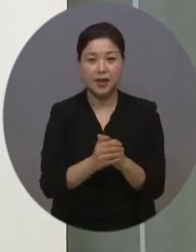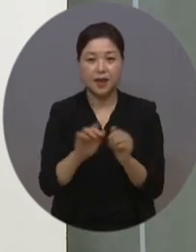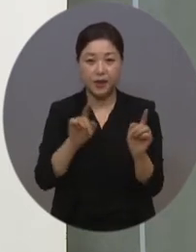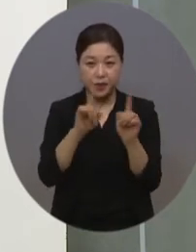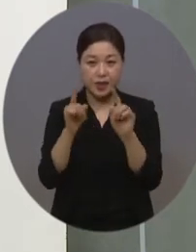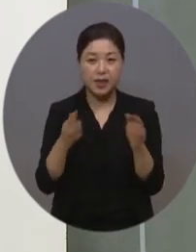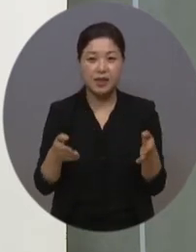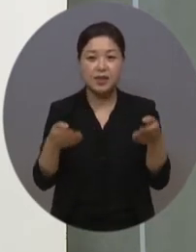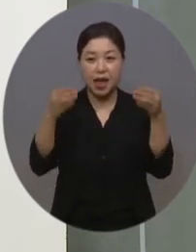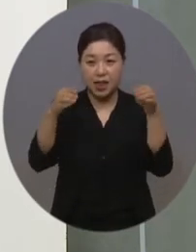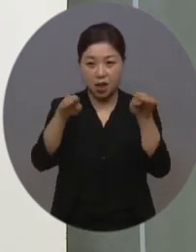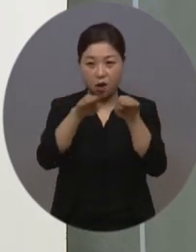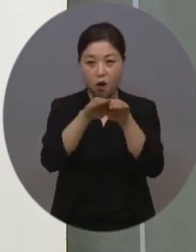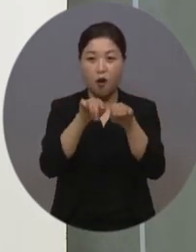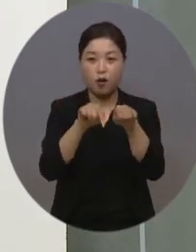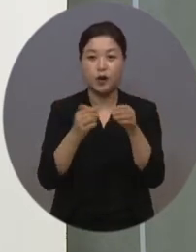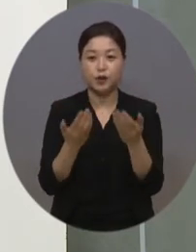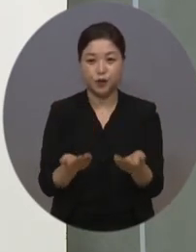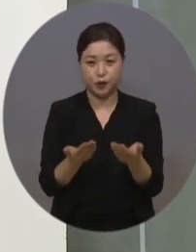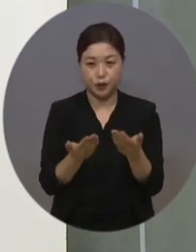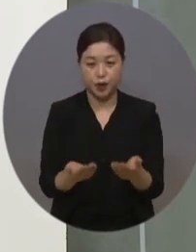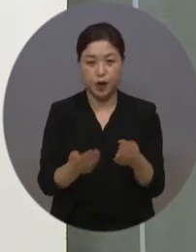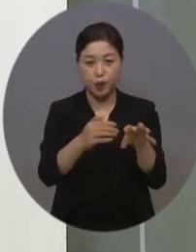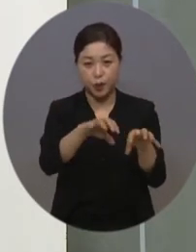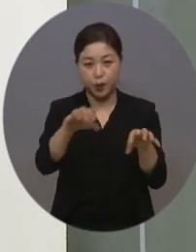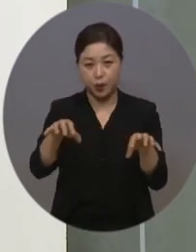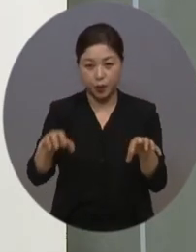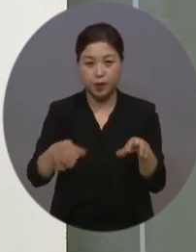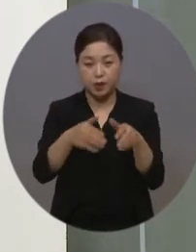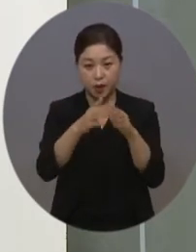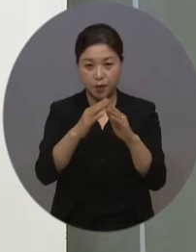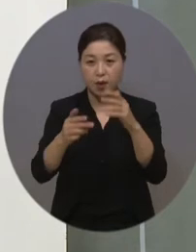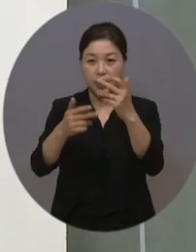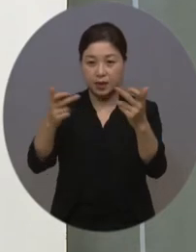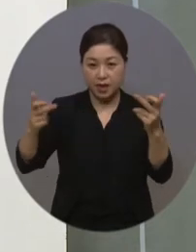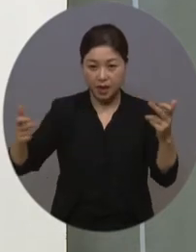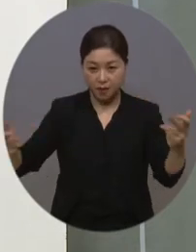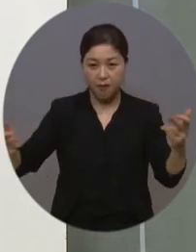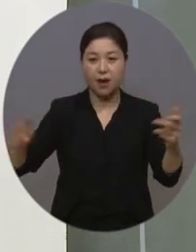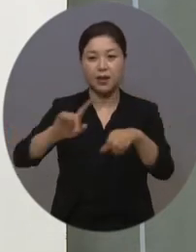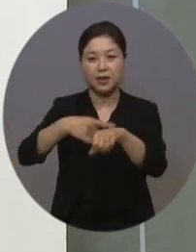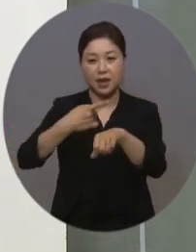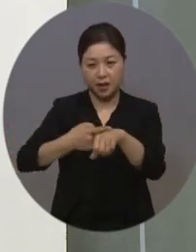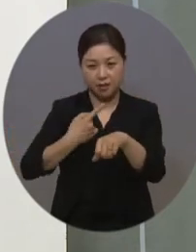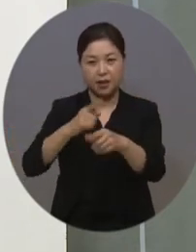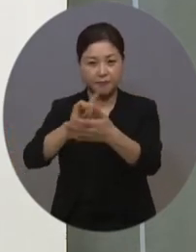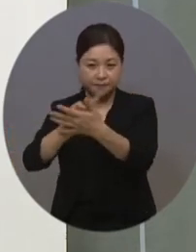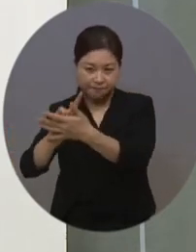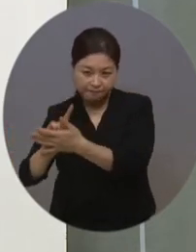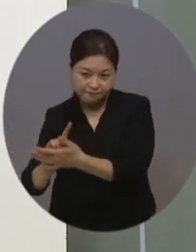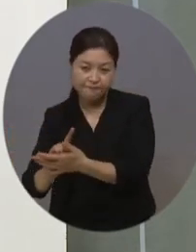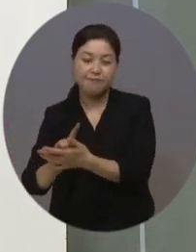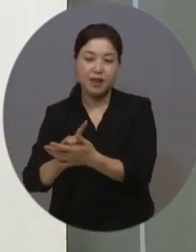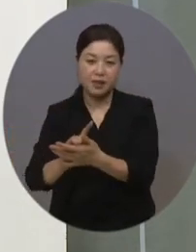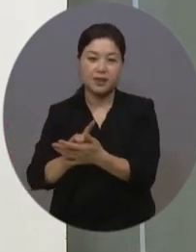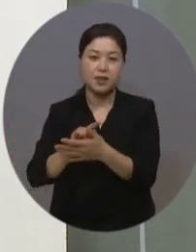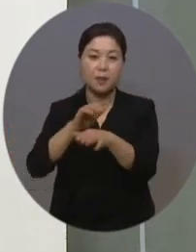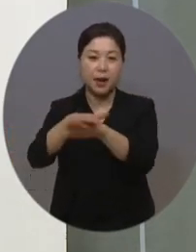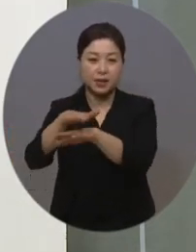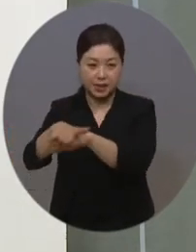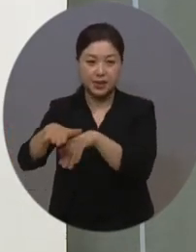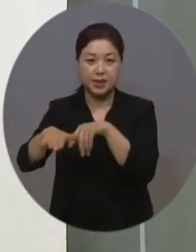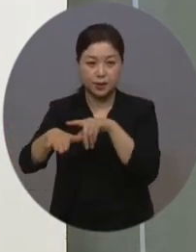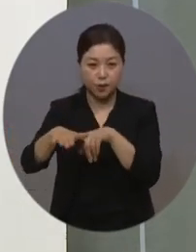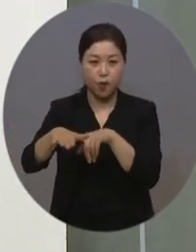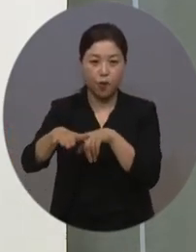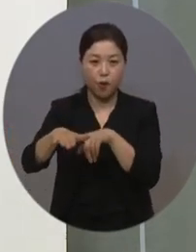비슷하게 휴게 시설을 만들어 놓고 자연과 접하는 생활의 방식 뭐 이런 것도